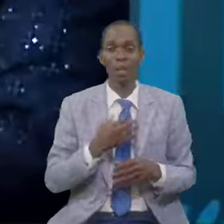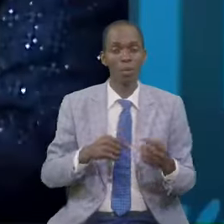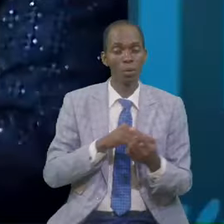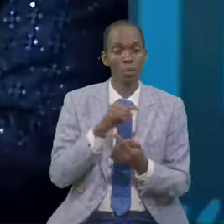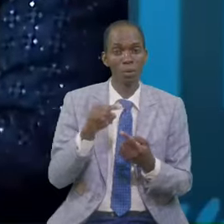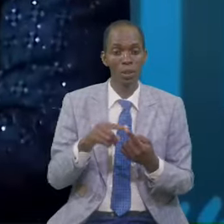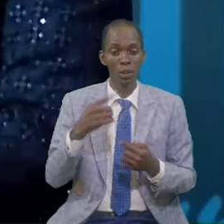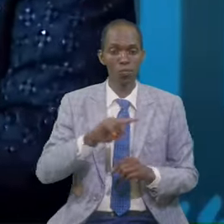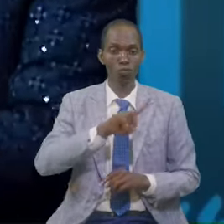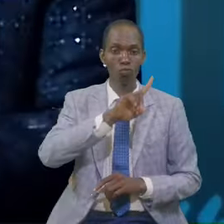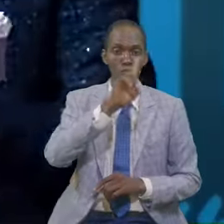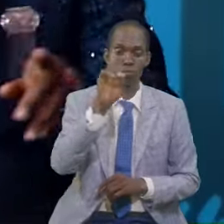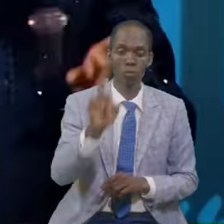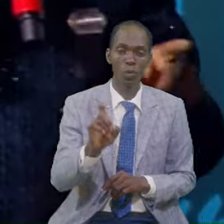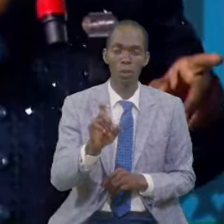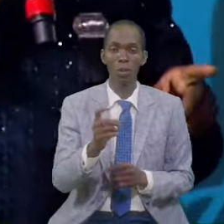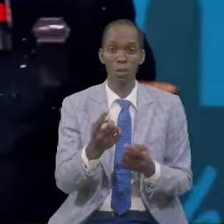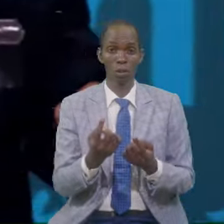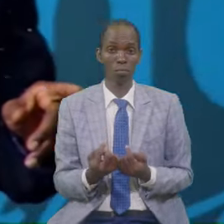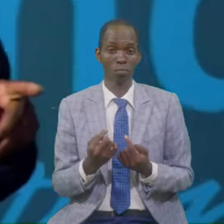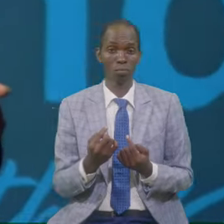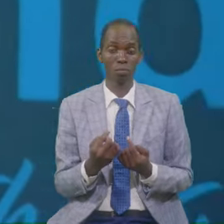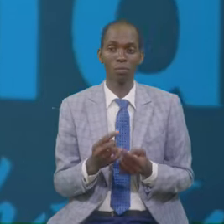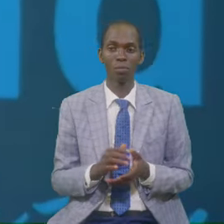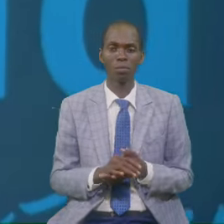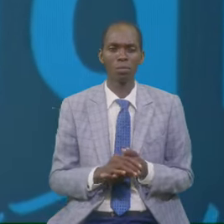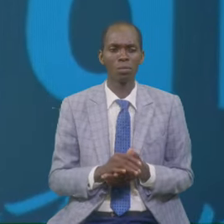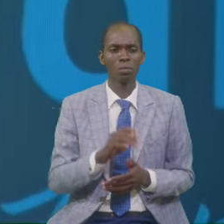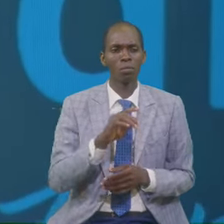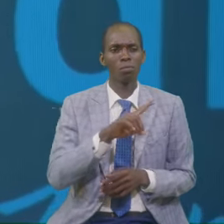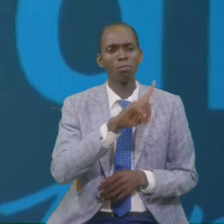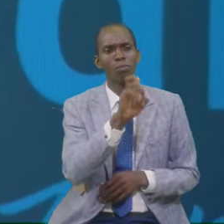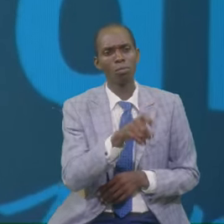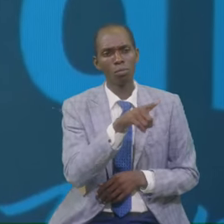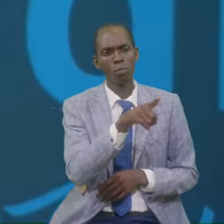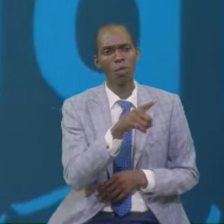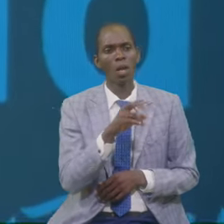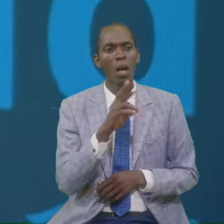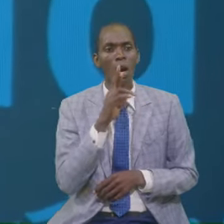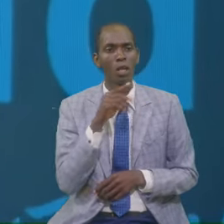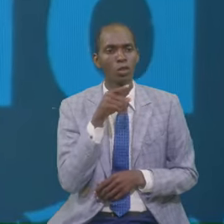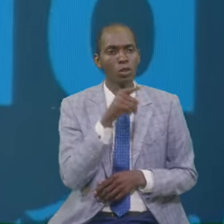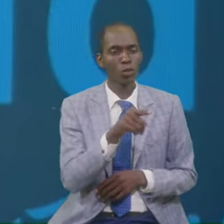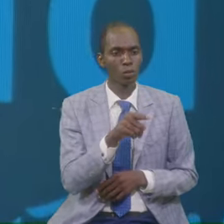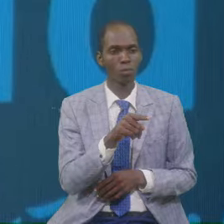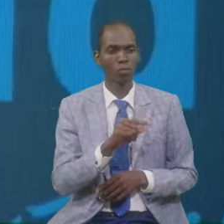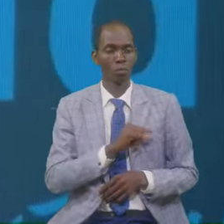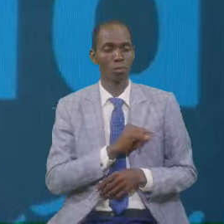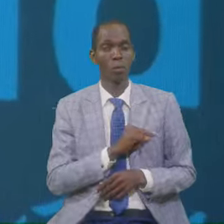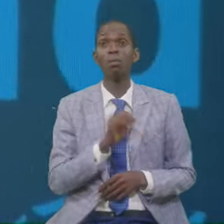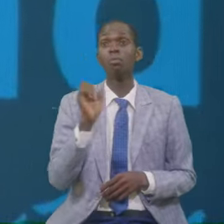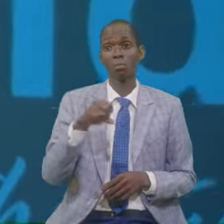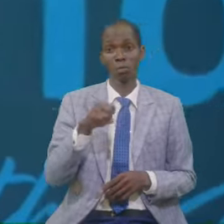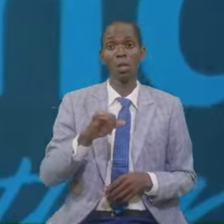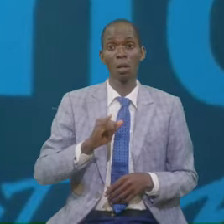comes, ప్రశ్న రాగానే, are you guilty? ఇదిగో నువ్వు నేరం చేసావా? Yes, I am. అవునండి